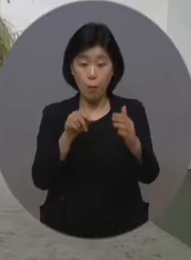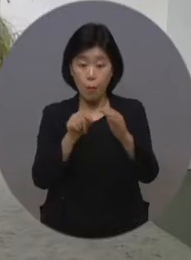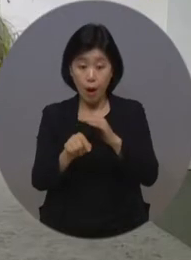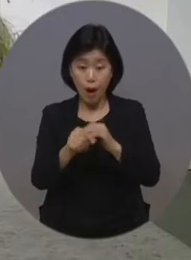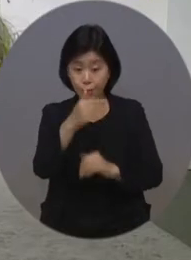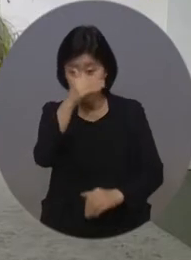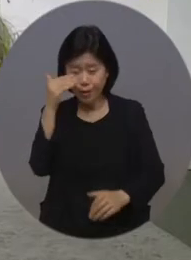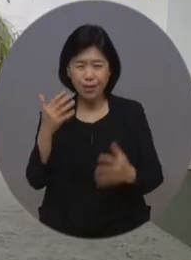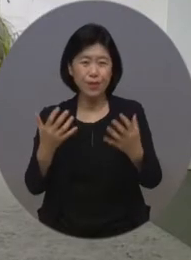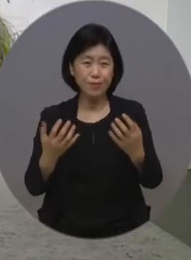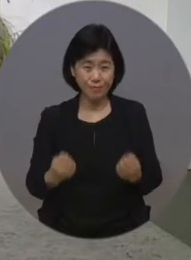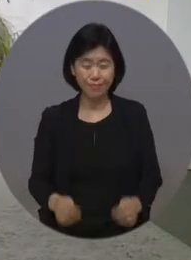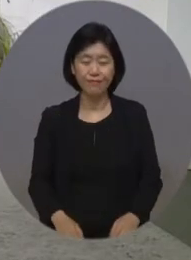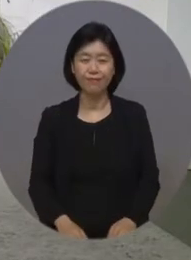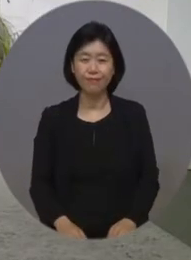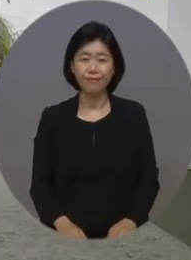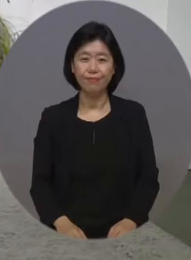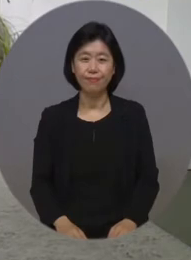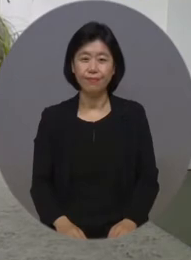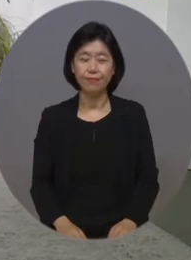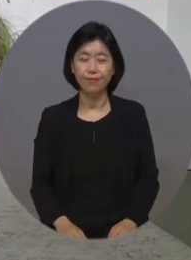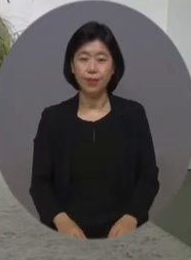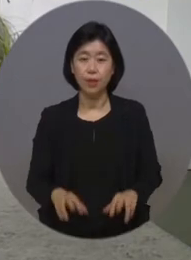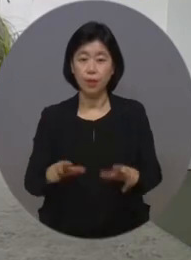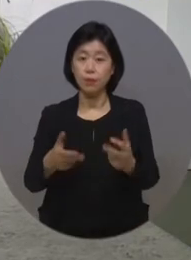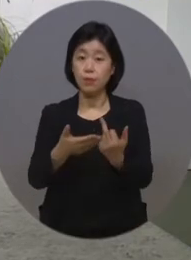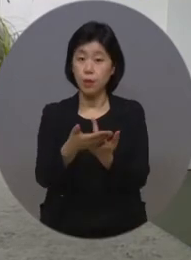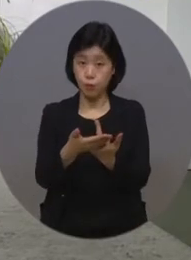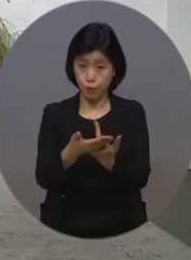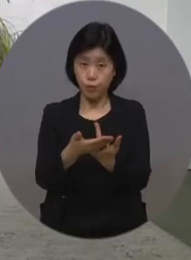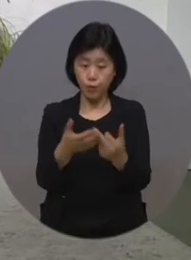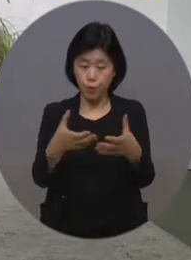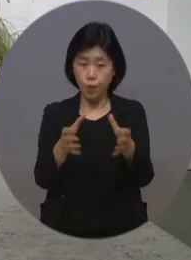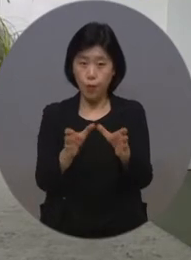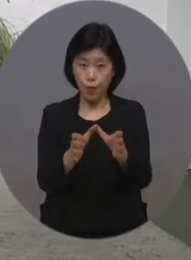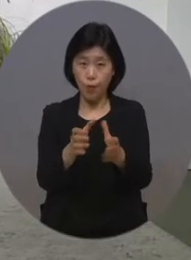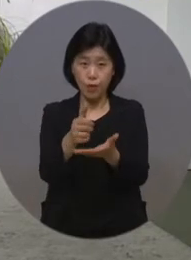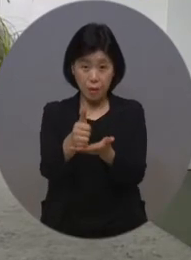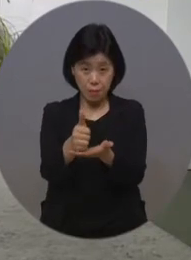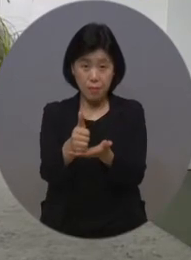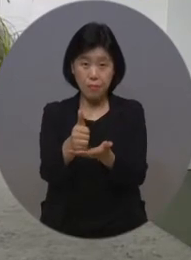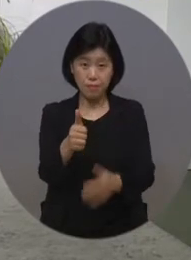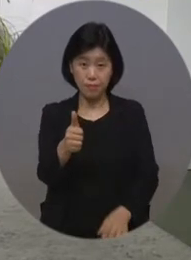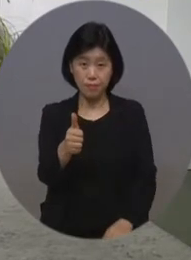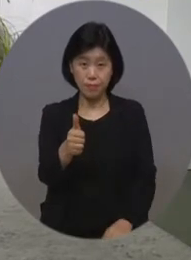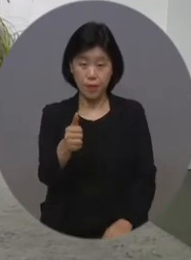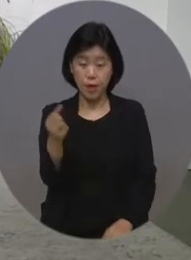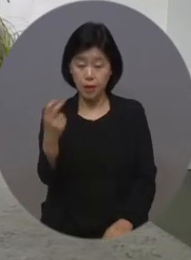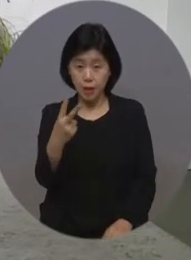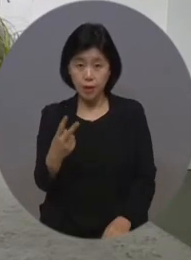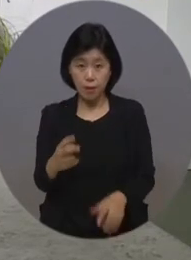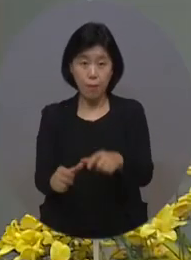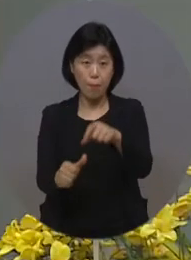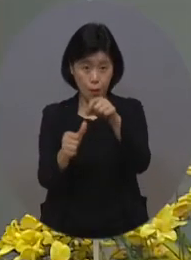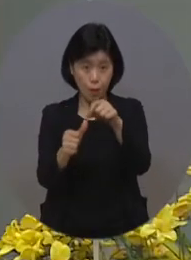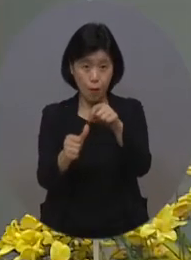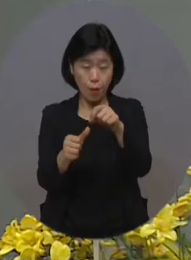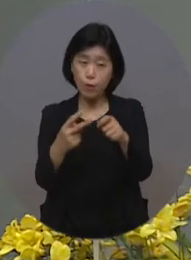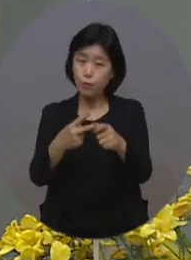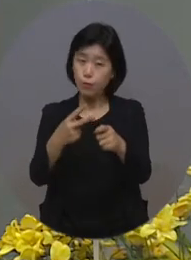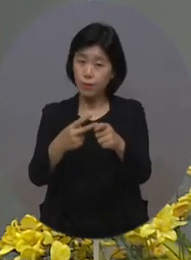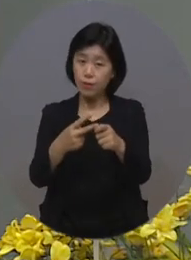4 어제 금제 제주도 도서 로서도 지금 제재 선으로 좀 활동 알고계신 되잖아요